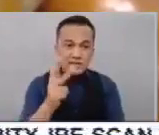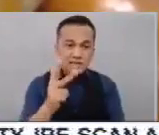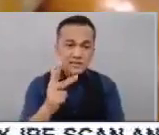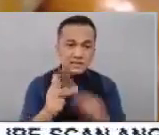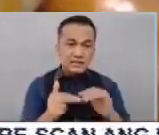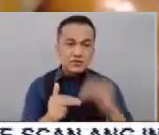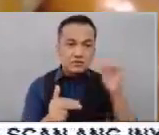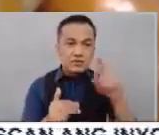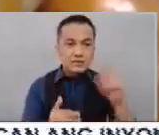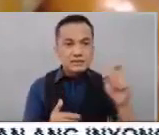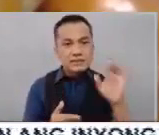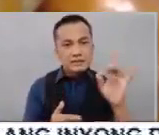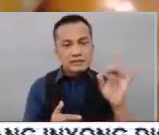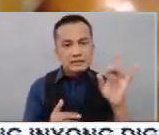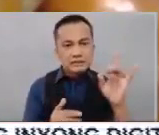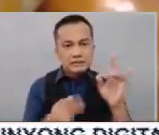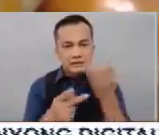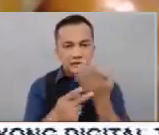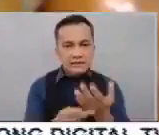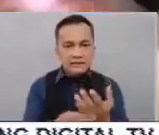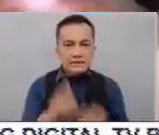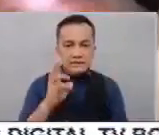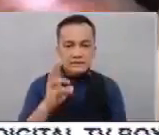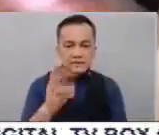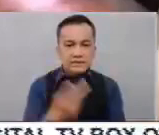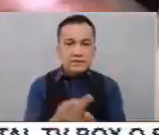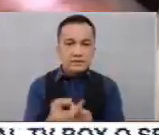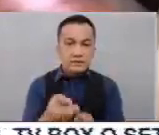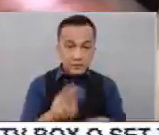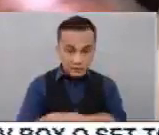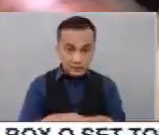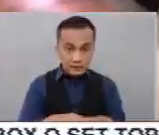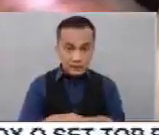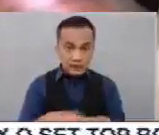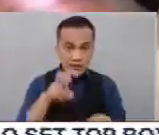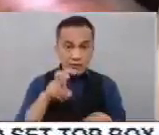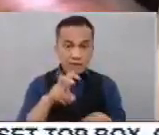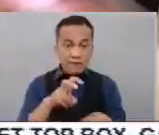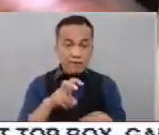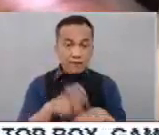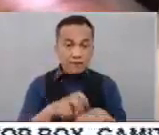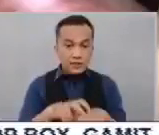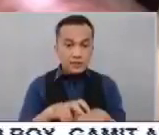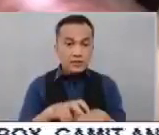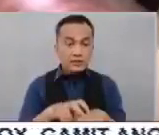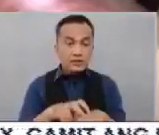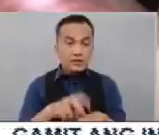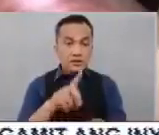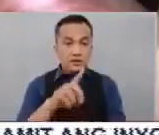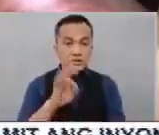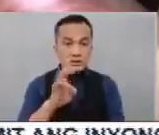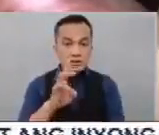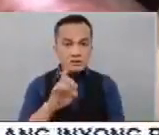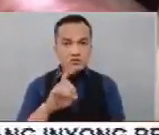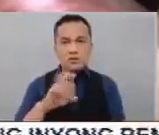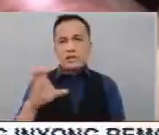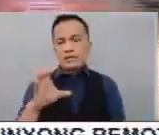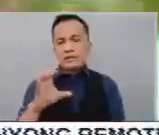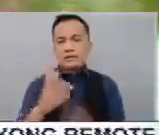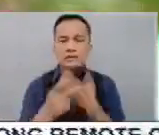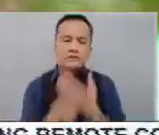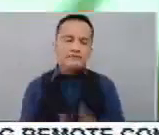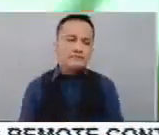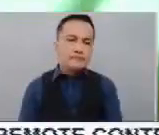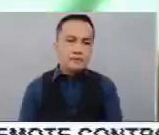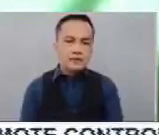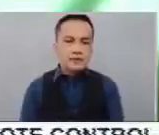Ang kamatis, 80 to 100 pesos. Yan ay bumaba din ng 20 pesos. Ang sibuyas, 120 to 140 pesos